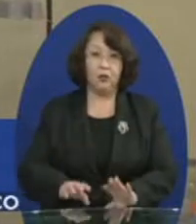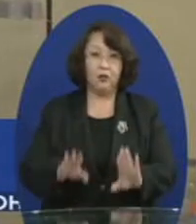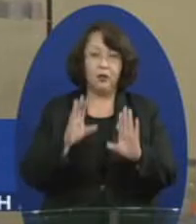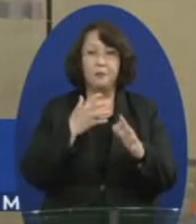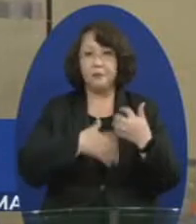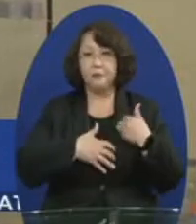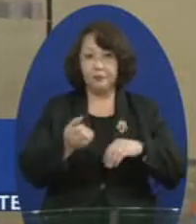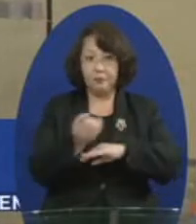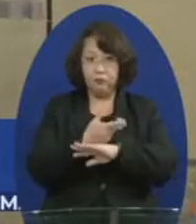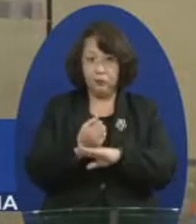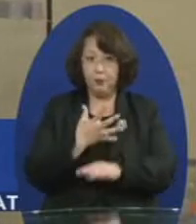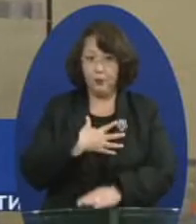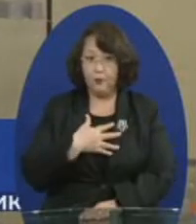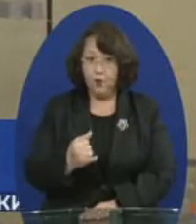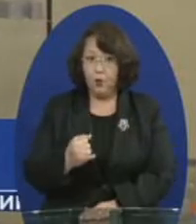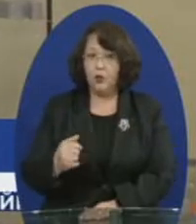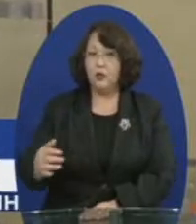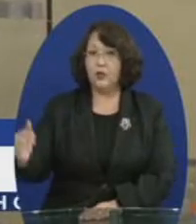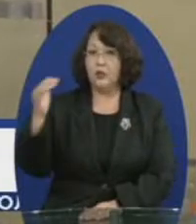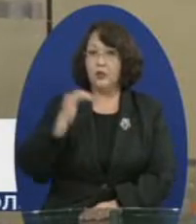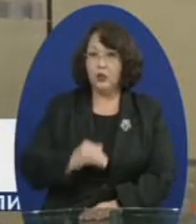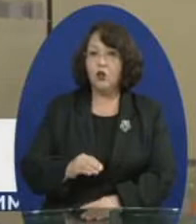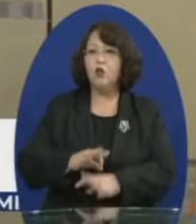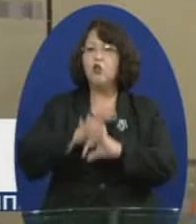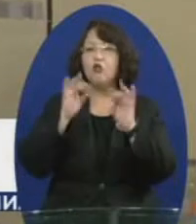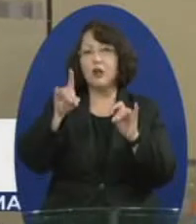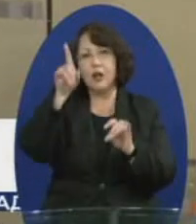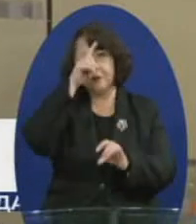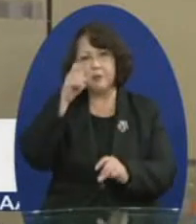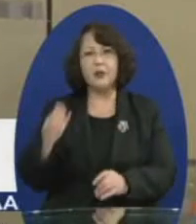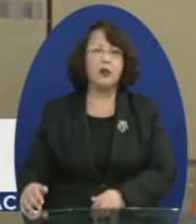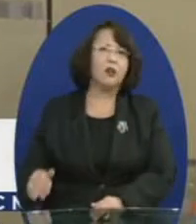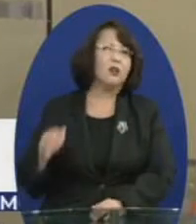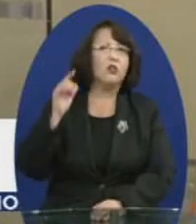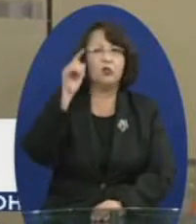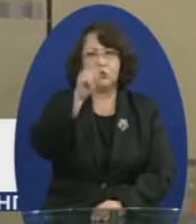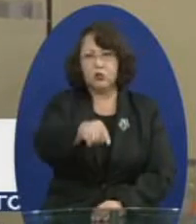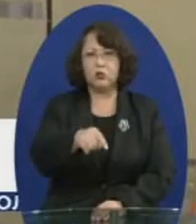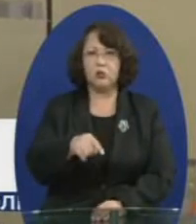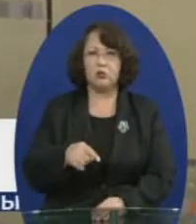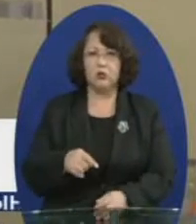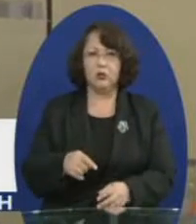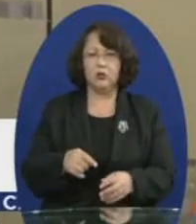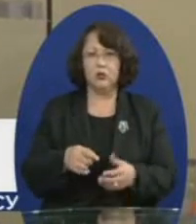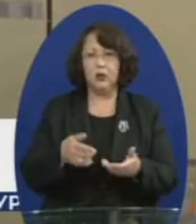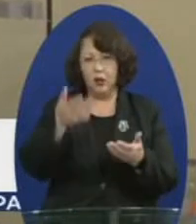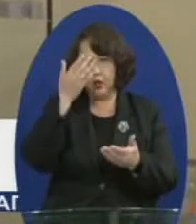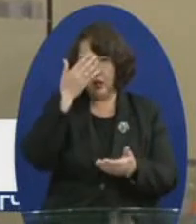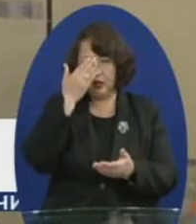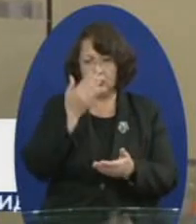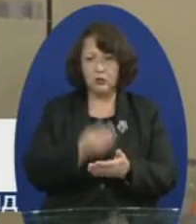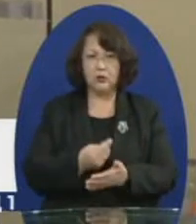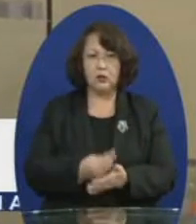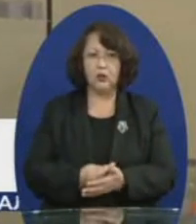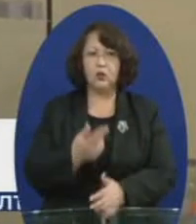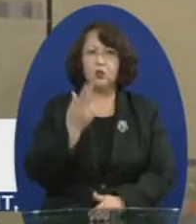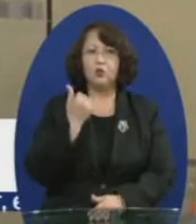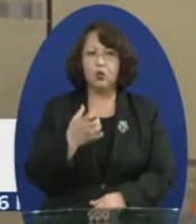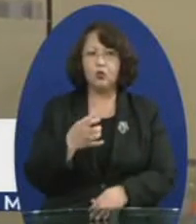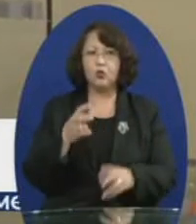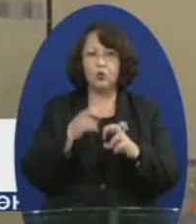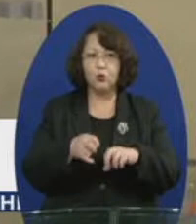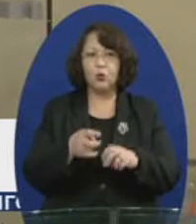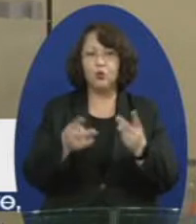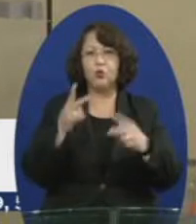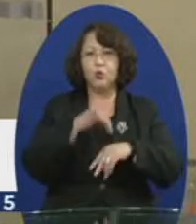байж байна. Яаралтай дүрмжүүлсэн жаар ирээд одоо өөр тийш онш тодруулах, өөр тийш одоо шилжүүлэх те гих мэтчлийн одоо тэг мөн одоо цус судлын